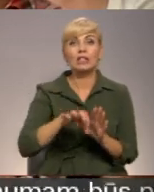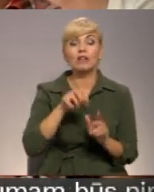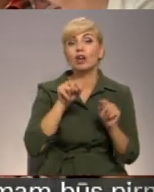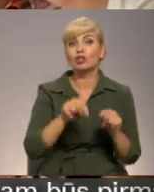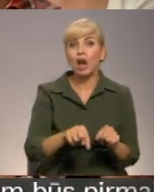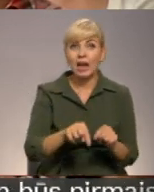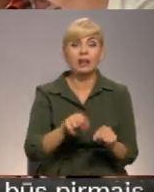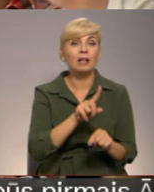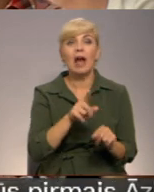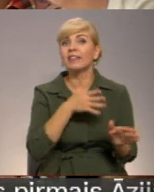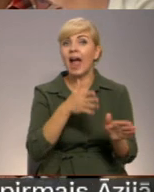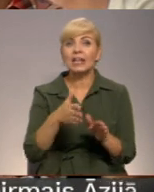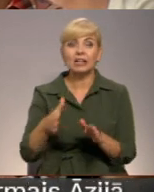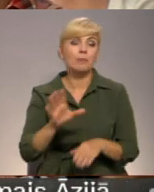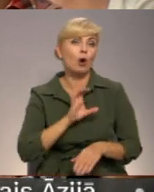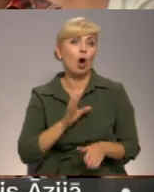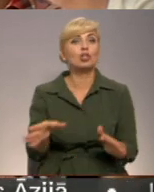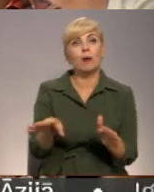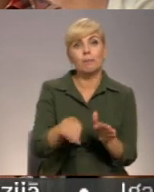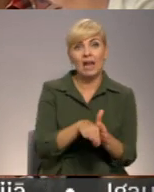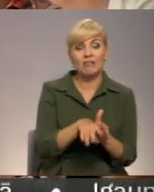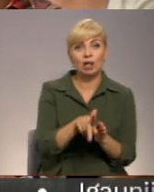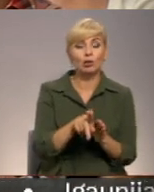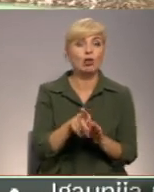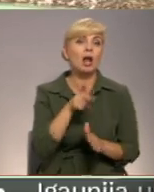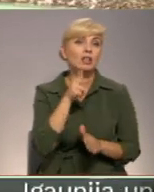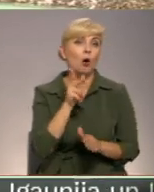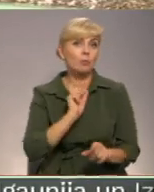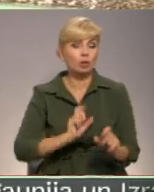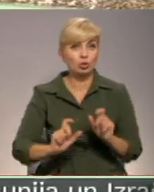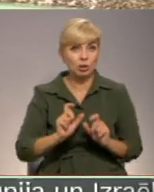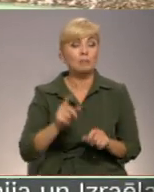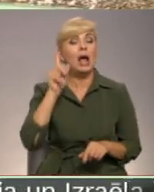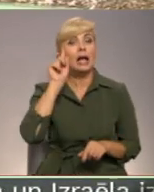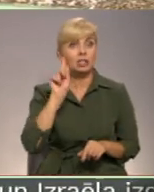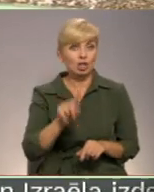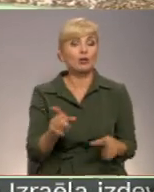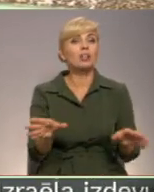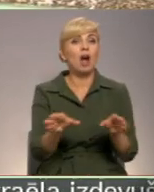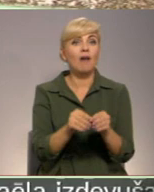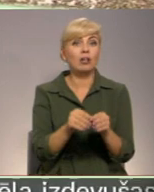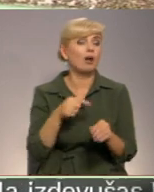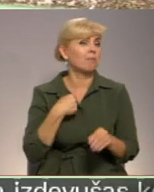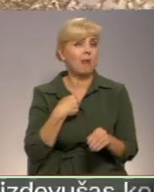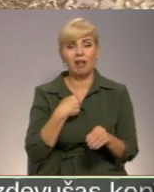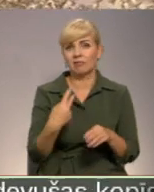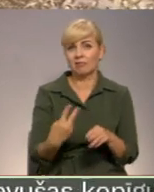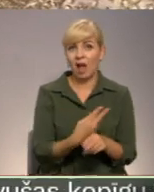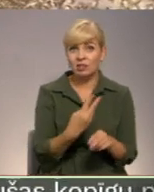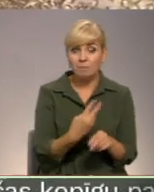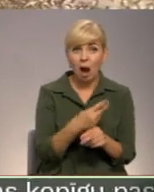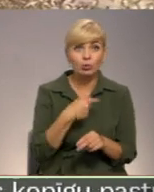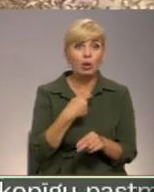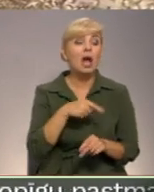šeit lielākoties neietekmē koledžas pievienošanu Daugavpils universitātei. Es it kā zināju, ka apvienojas, bet tas mani neiespaidoja. Kad